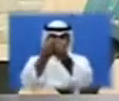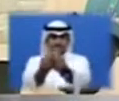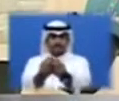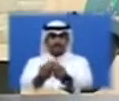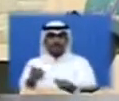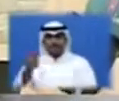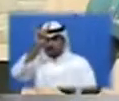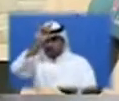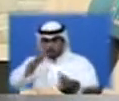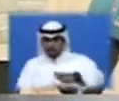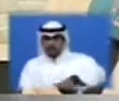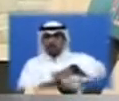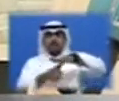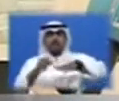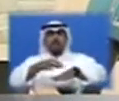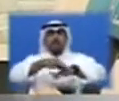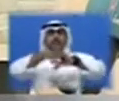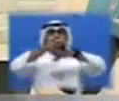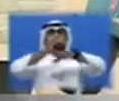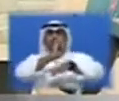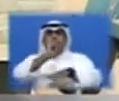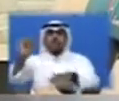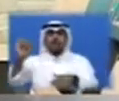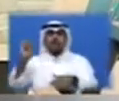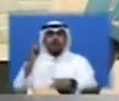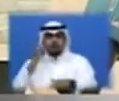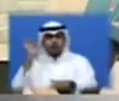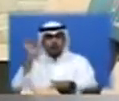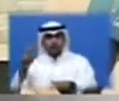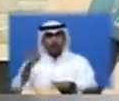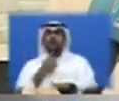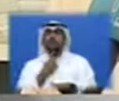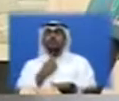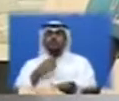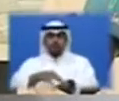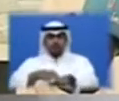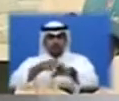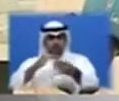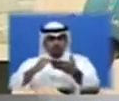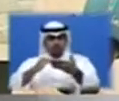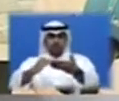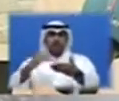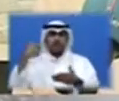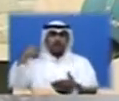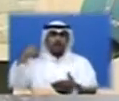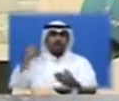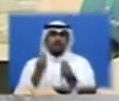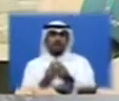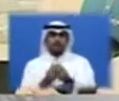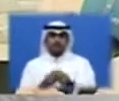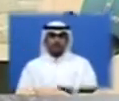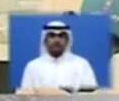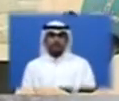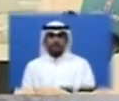الإنسانية، وهذا ما جعلني أن أتقدم باقتراح إلى مجلس الأمة وأطالب بإقراره ورفعه للحكومة